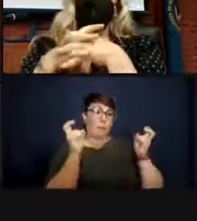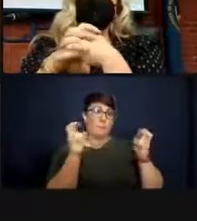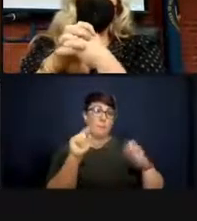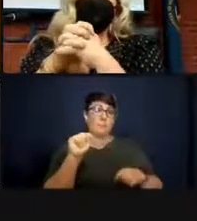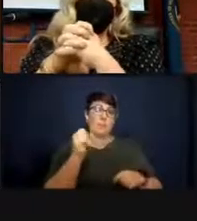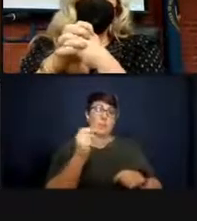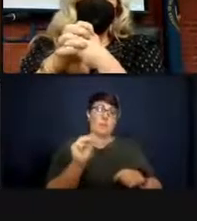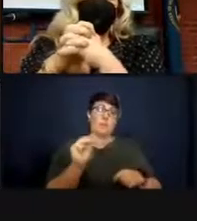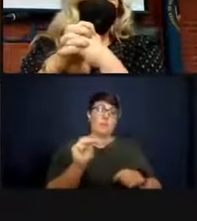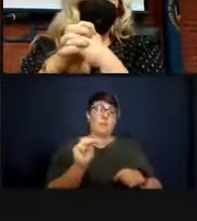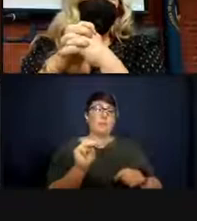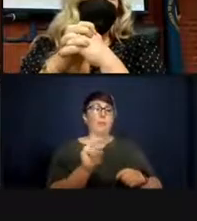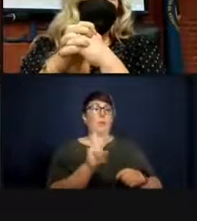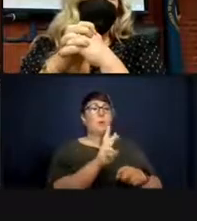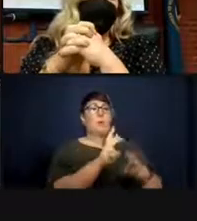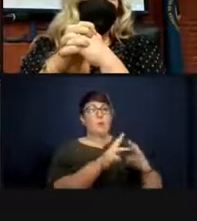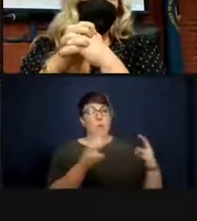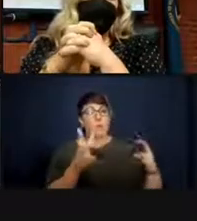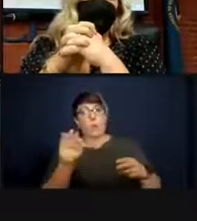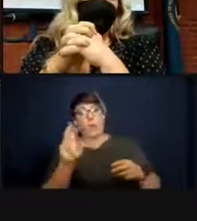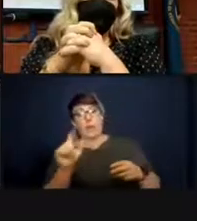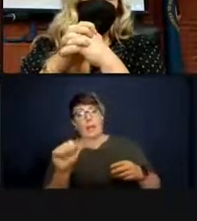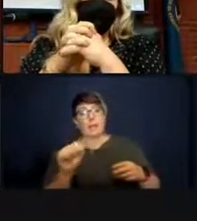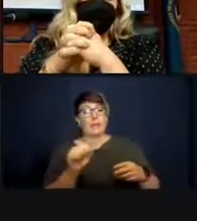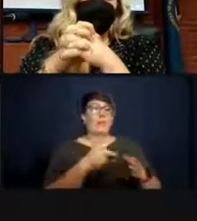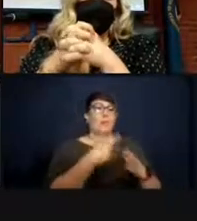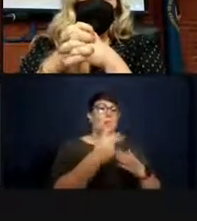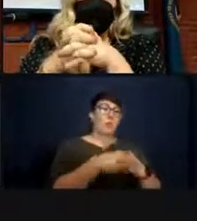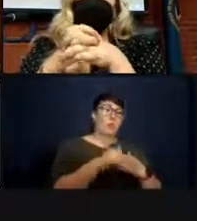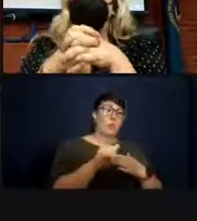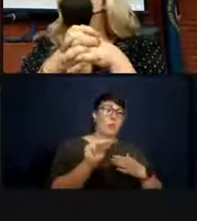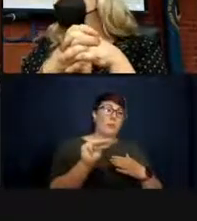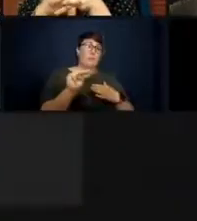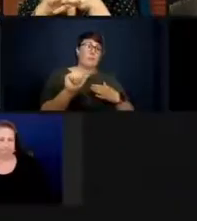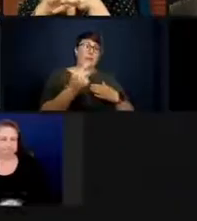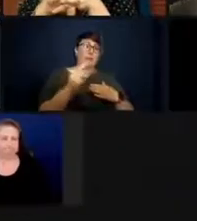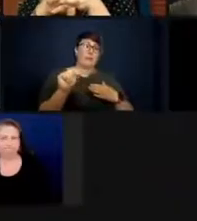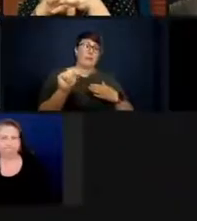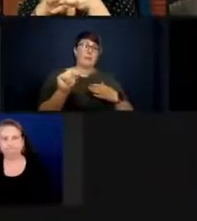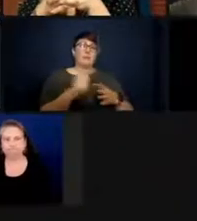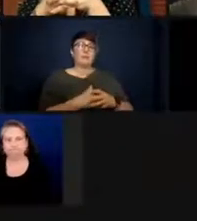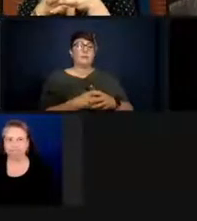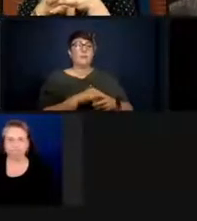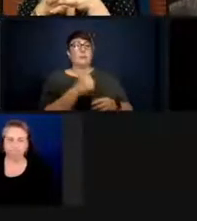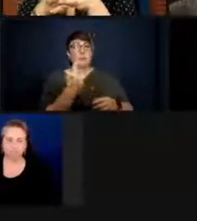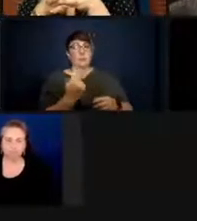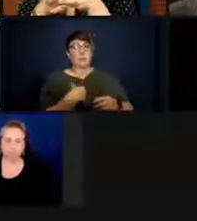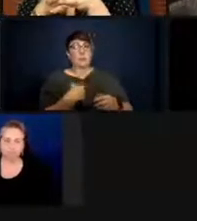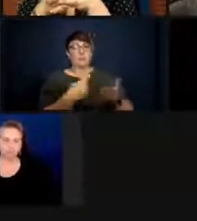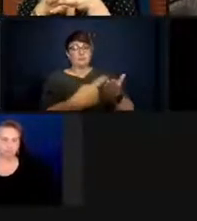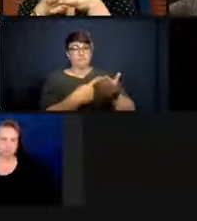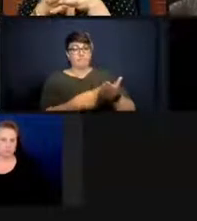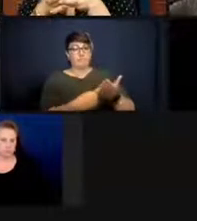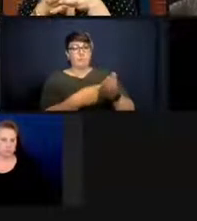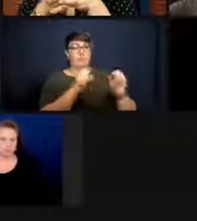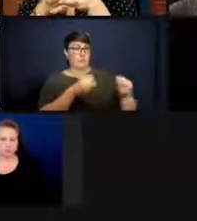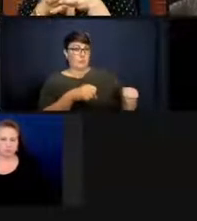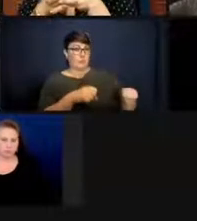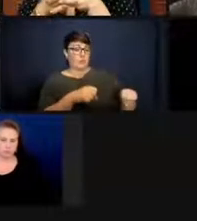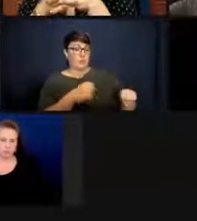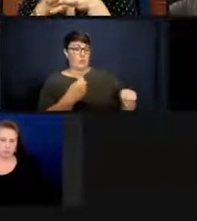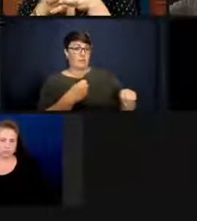Istilahi zote ambazo tunatumia, shule za sumaku, programu za sumaku. This was a possibility of some kind of glossary